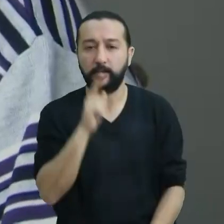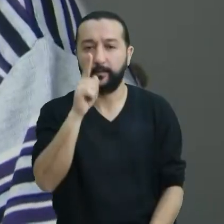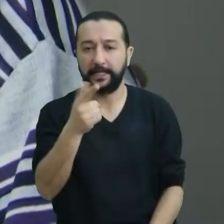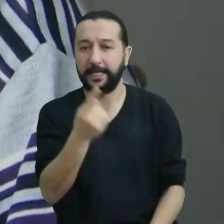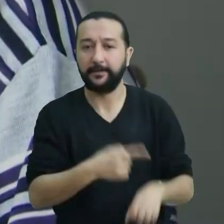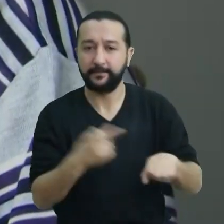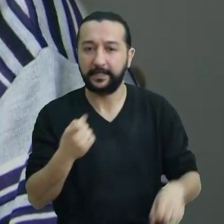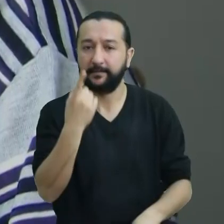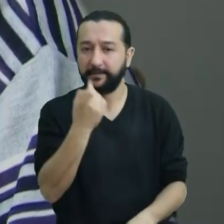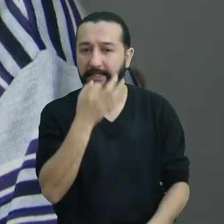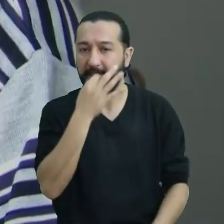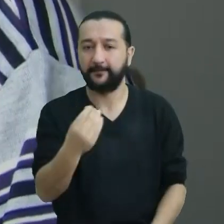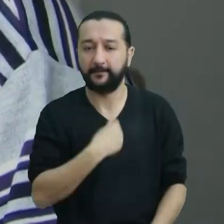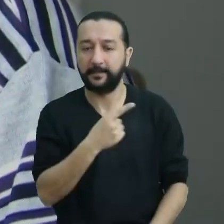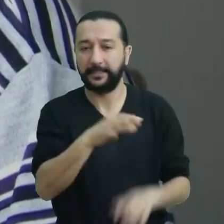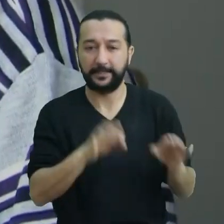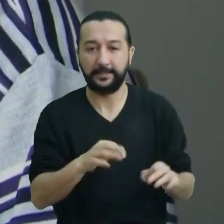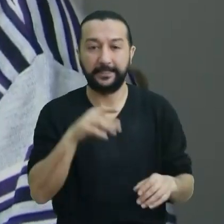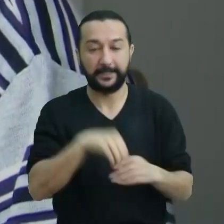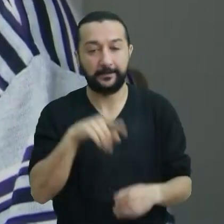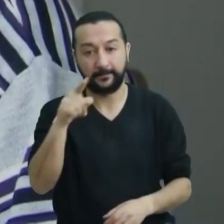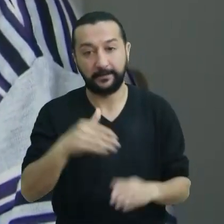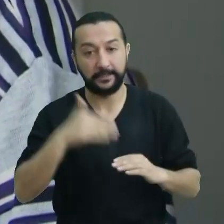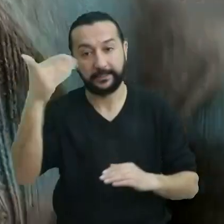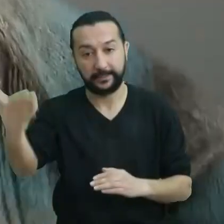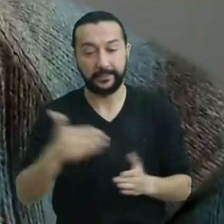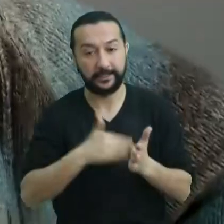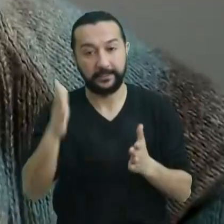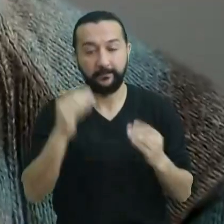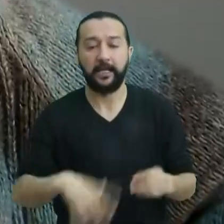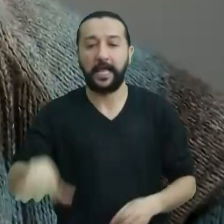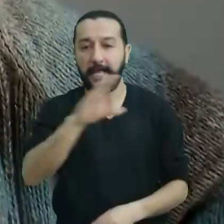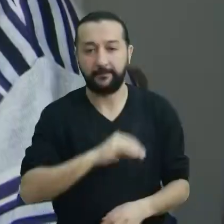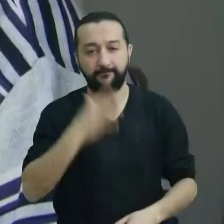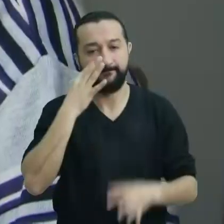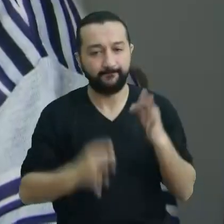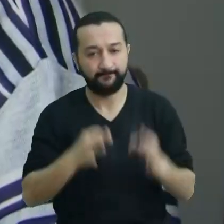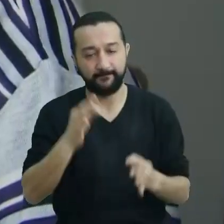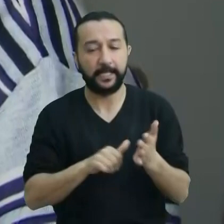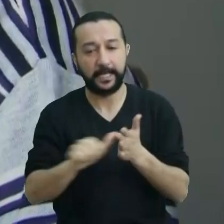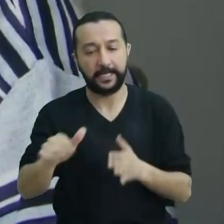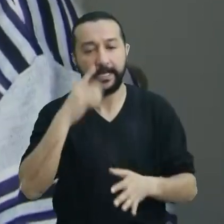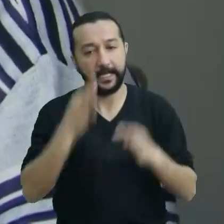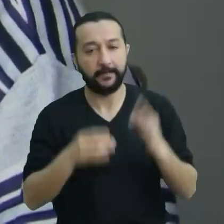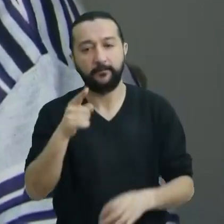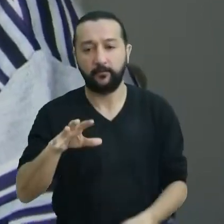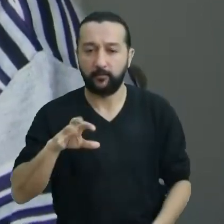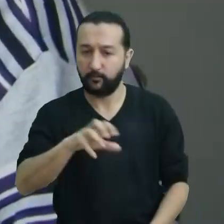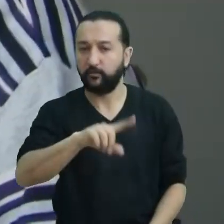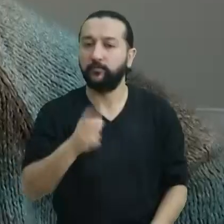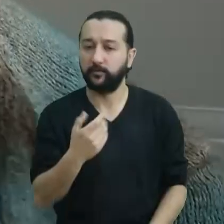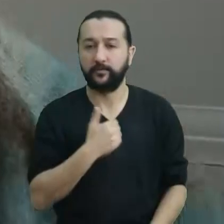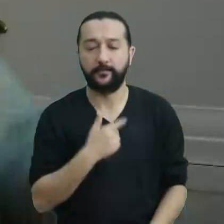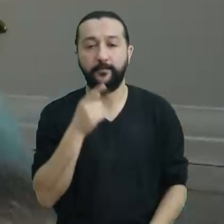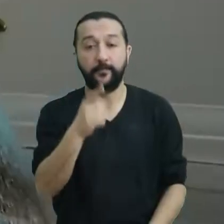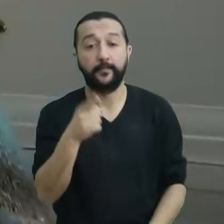yarım saat müsaade et. Ben şimdi o içerideki de dışarı çıkartırım. Her tarafı dipten, köşeden ararım. O tarantulayı da